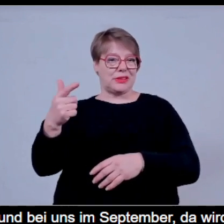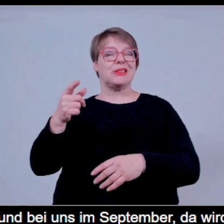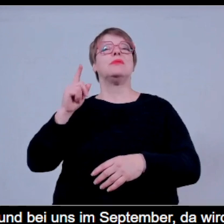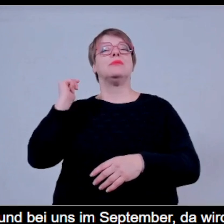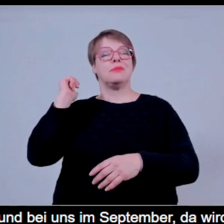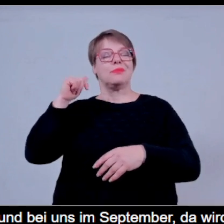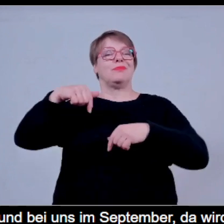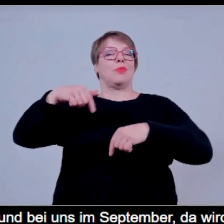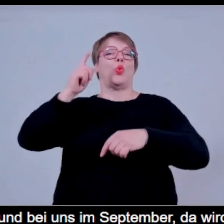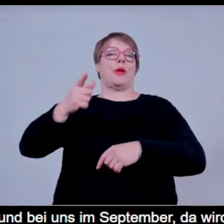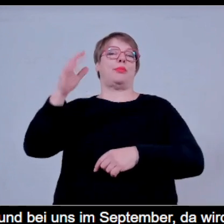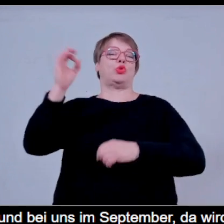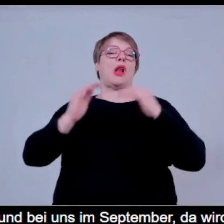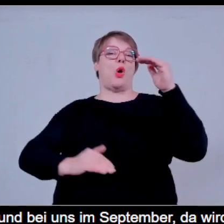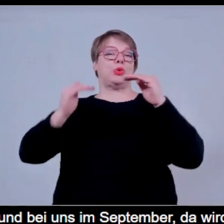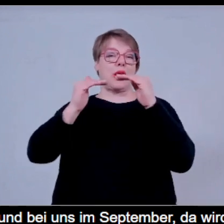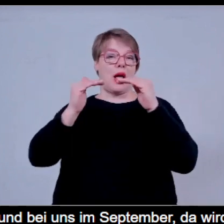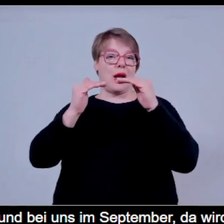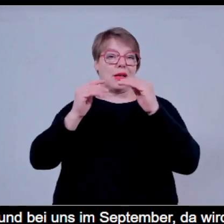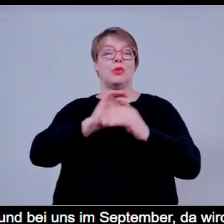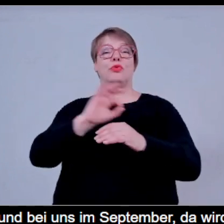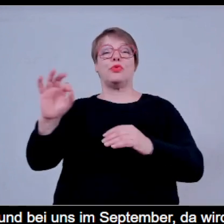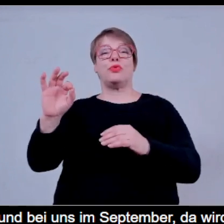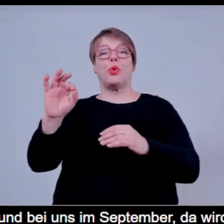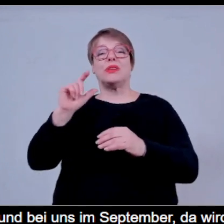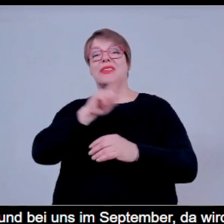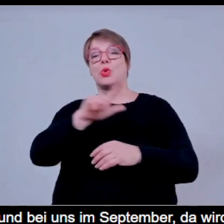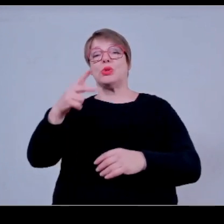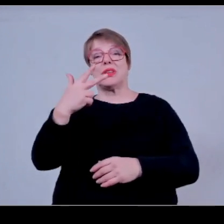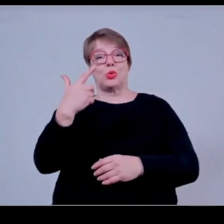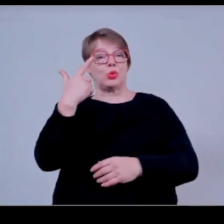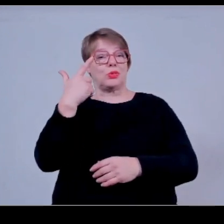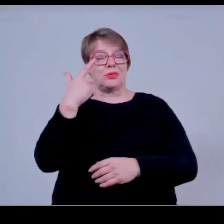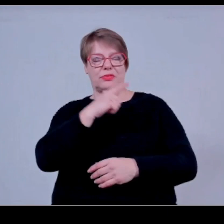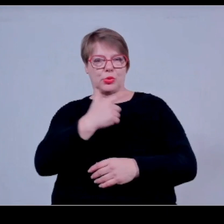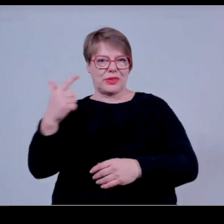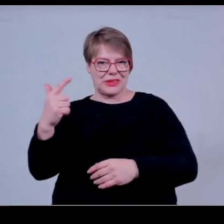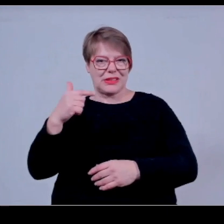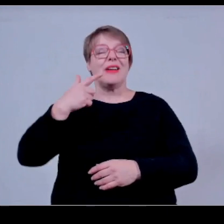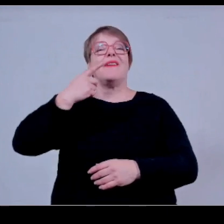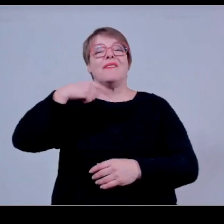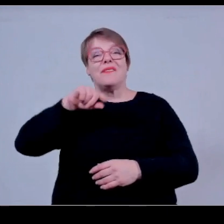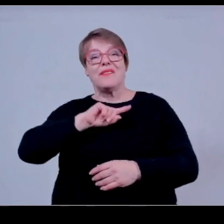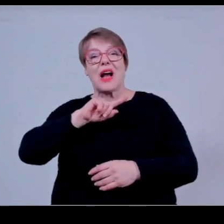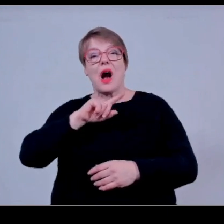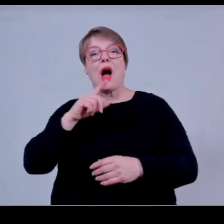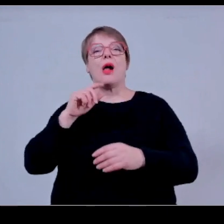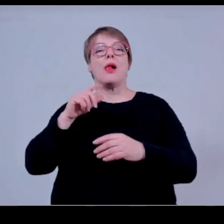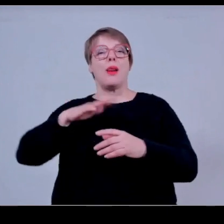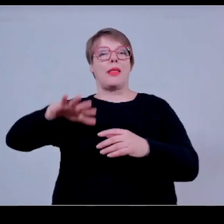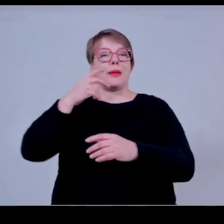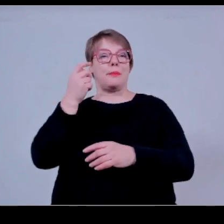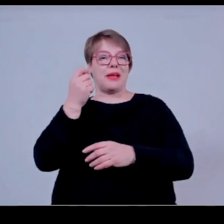pandemiebedingte Preiserhöhungen zu vermeiden. Wichtig ist uns, dass die Funktionsfähigkeit des ÖPNV dauerhaft